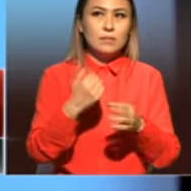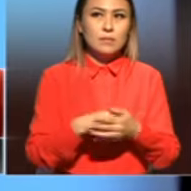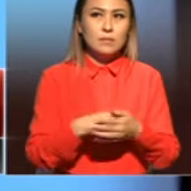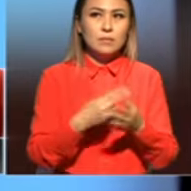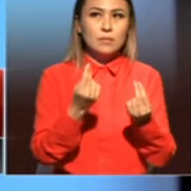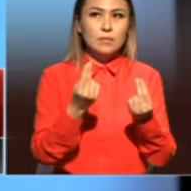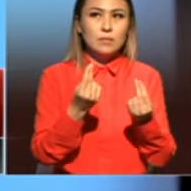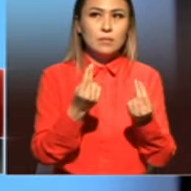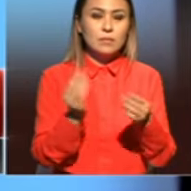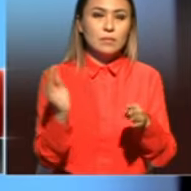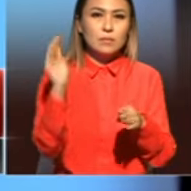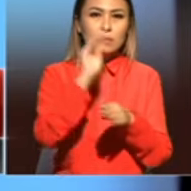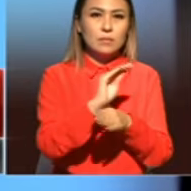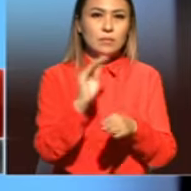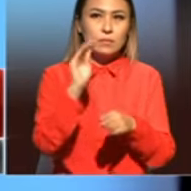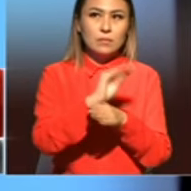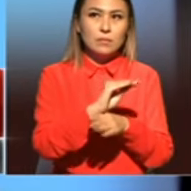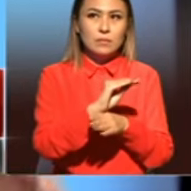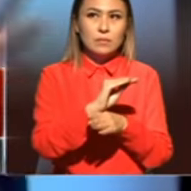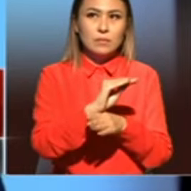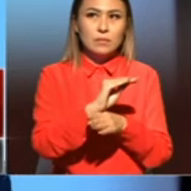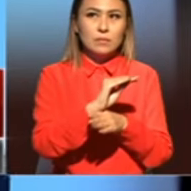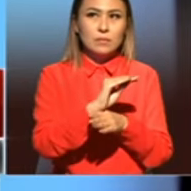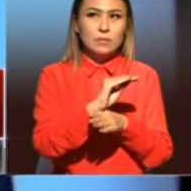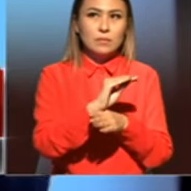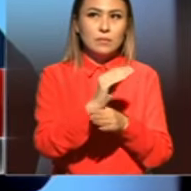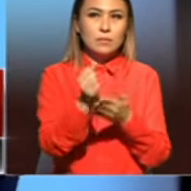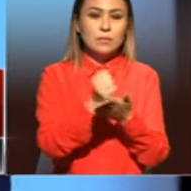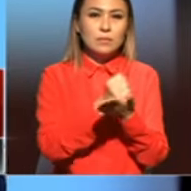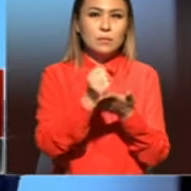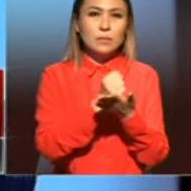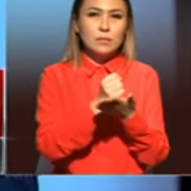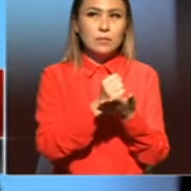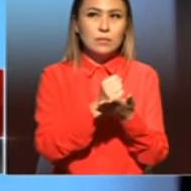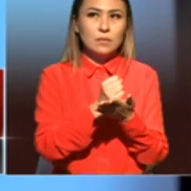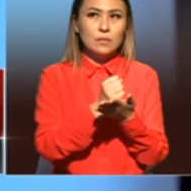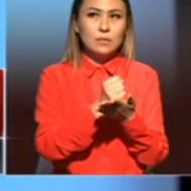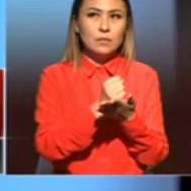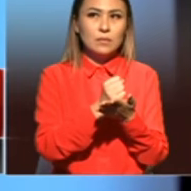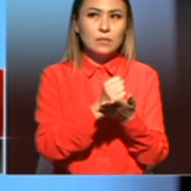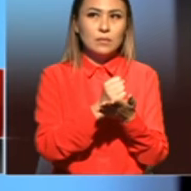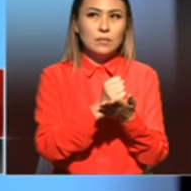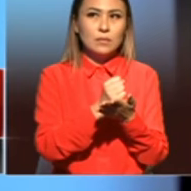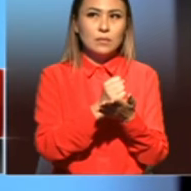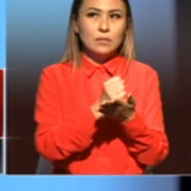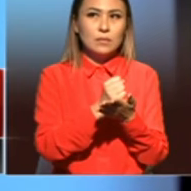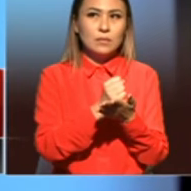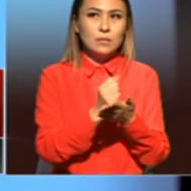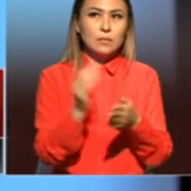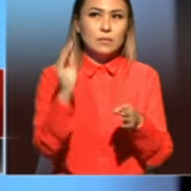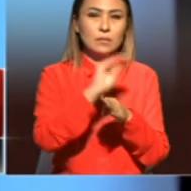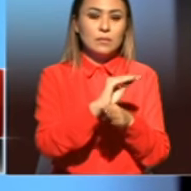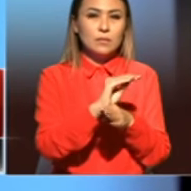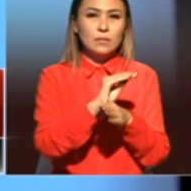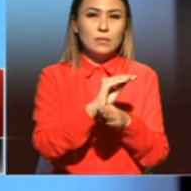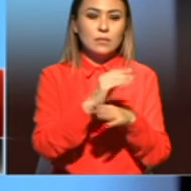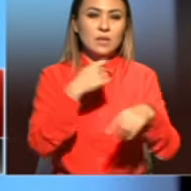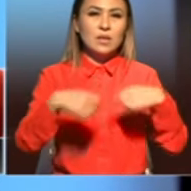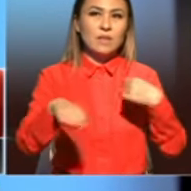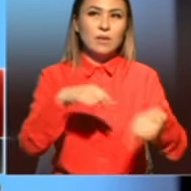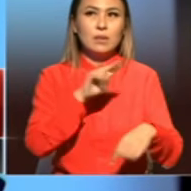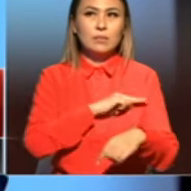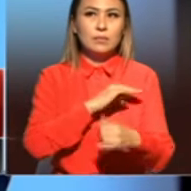ақша қосымша ресурс. Қосымша ресурсқа қосымша жаңағы өндірістер, қосымша табарлар, қызметтер